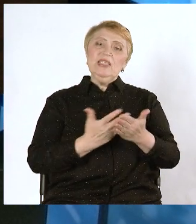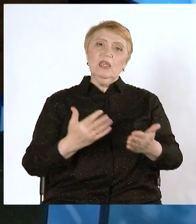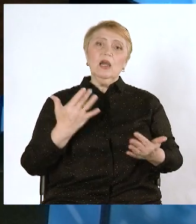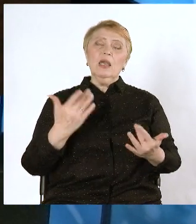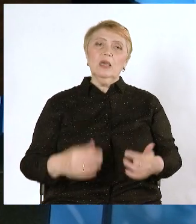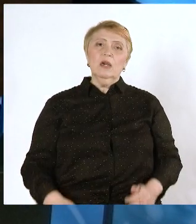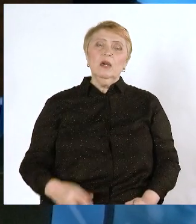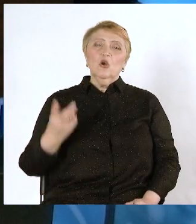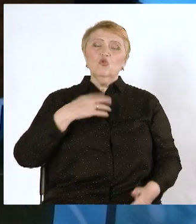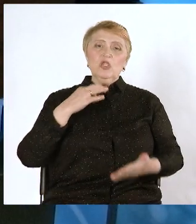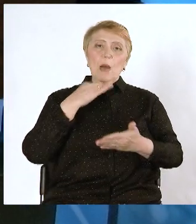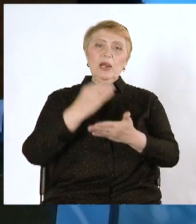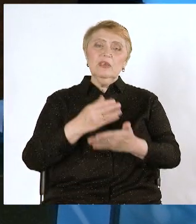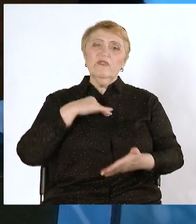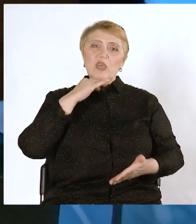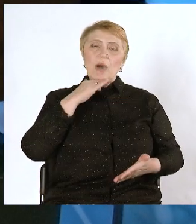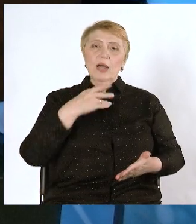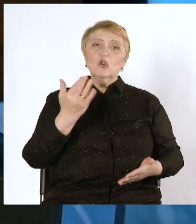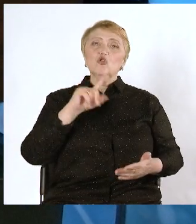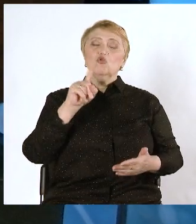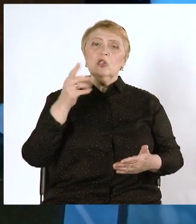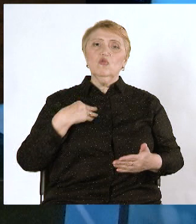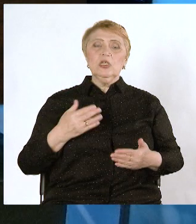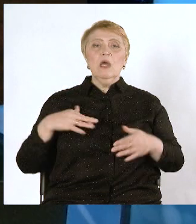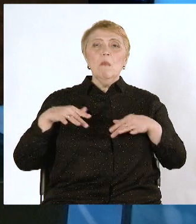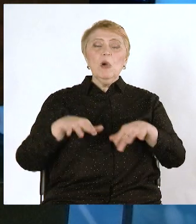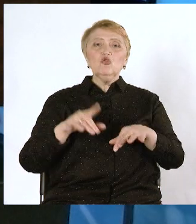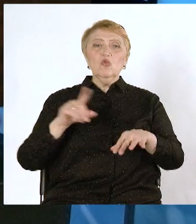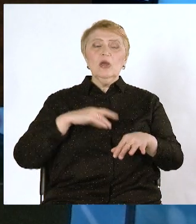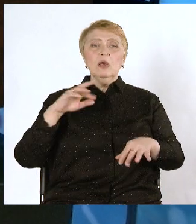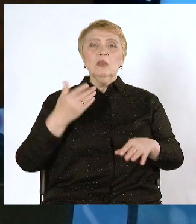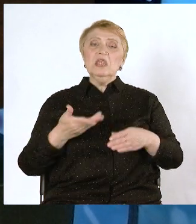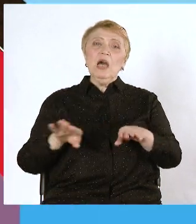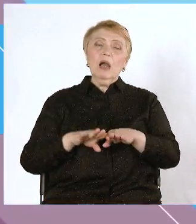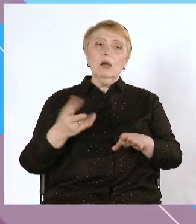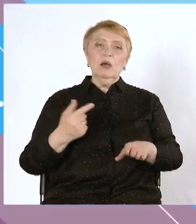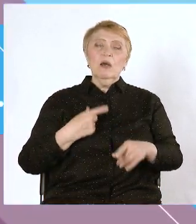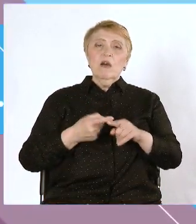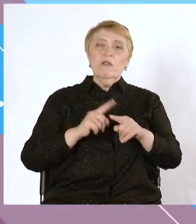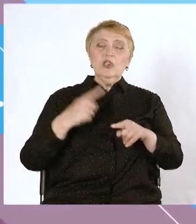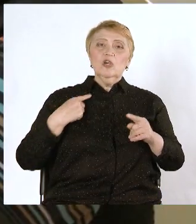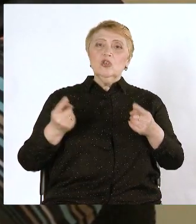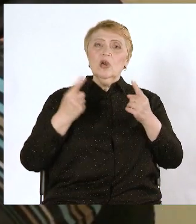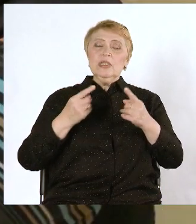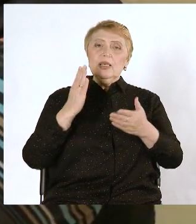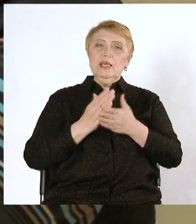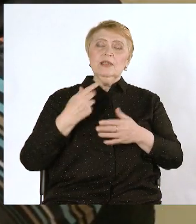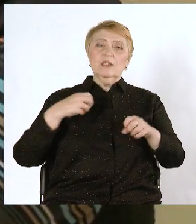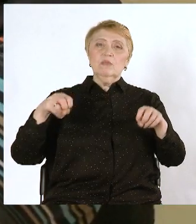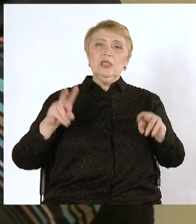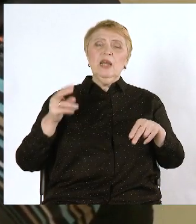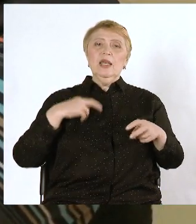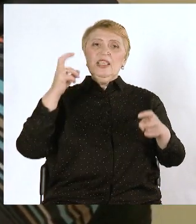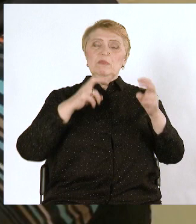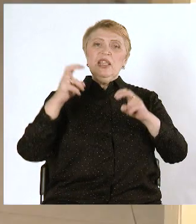что-то пошло не так в организме это что можно ну во первых в этой ситуации у нас проводится диспансеризация и там